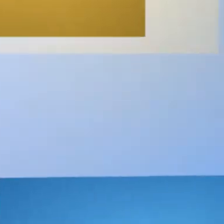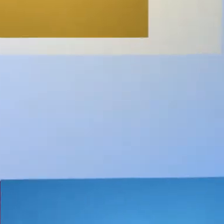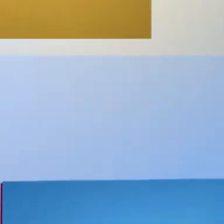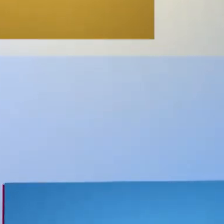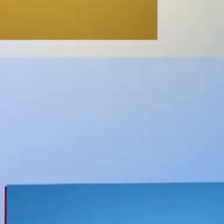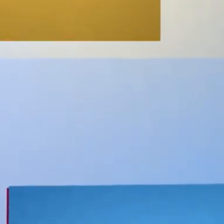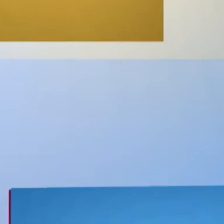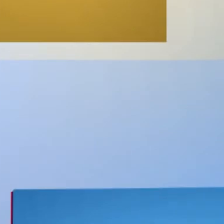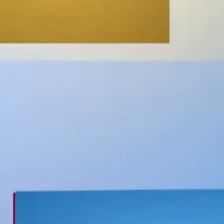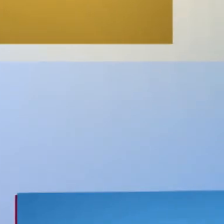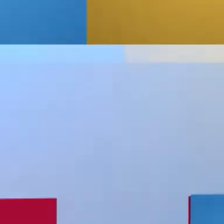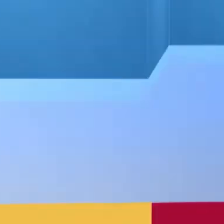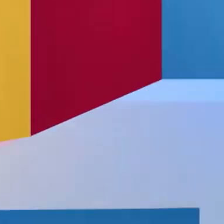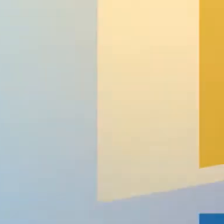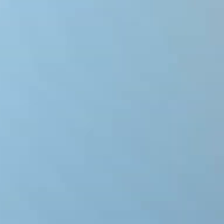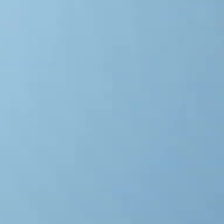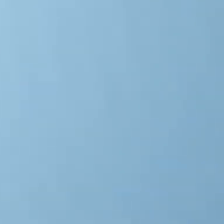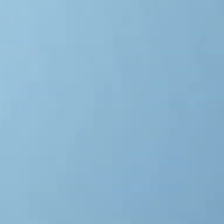울산 알림입니다.